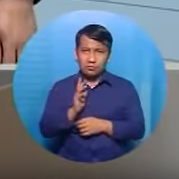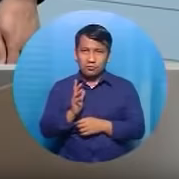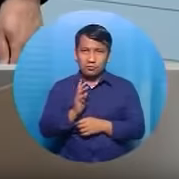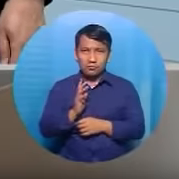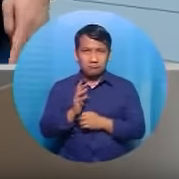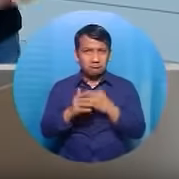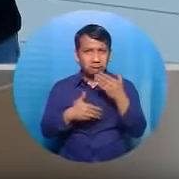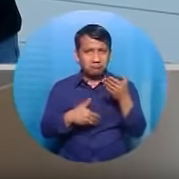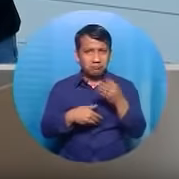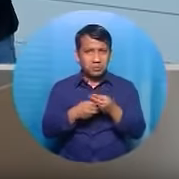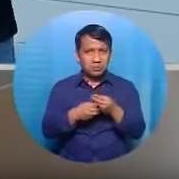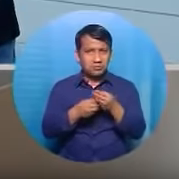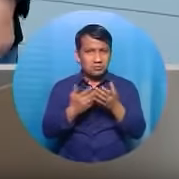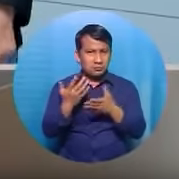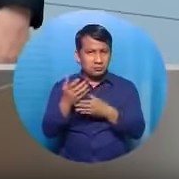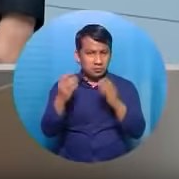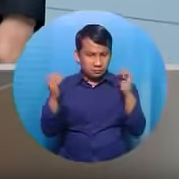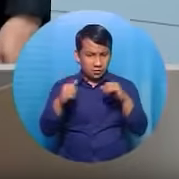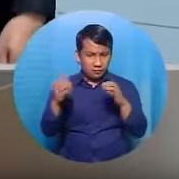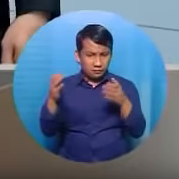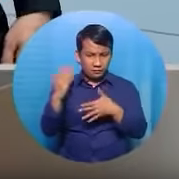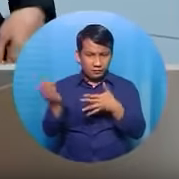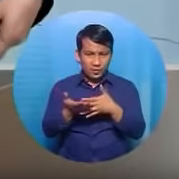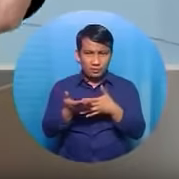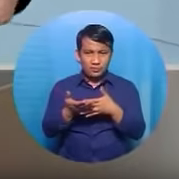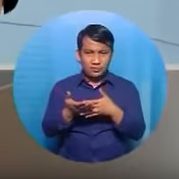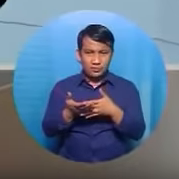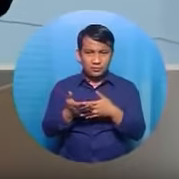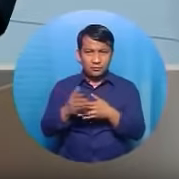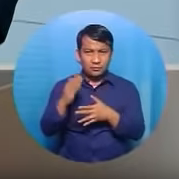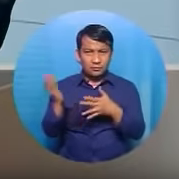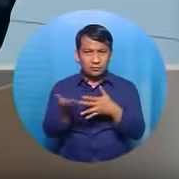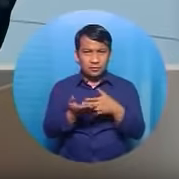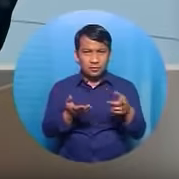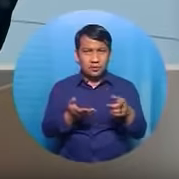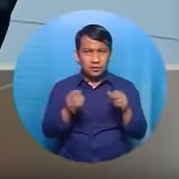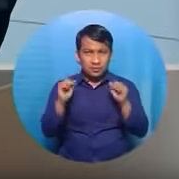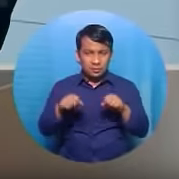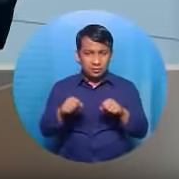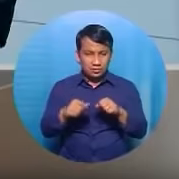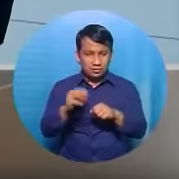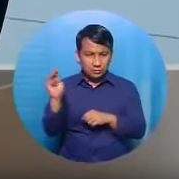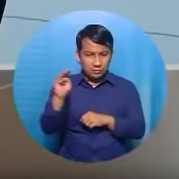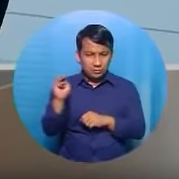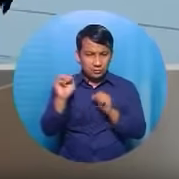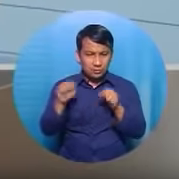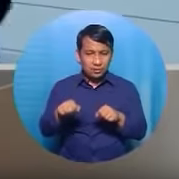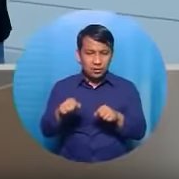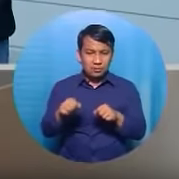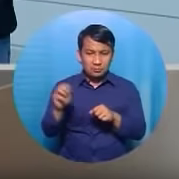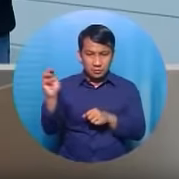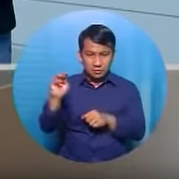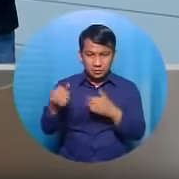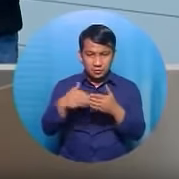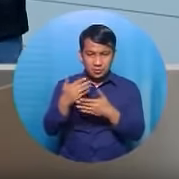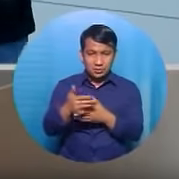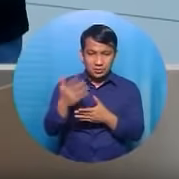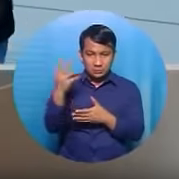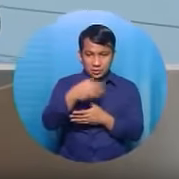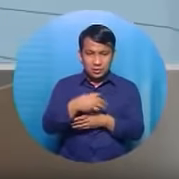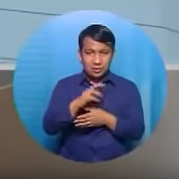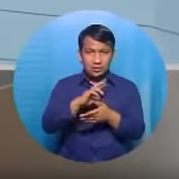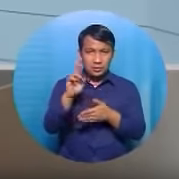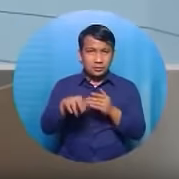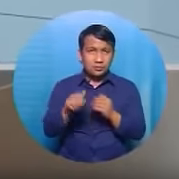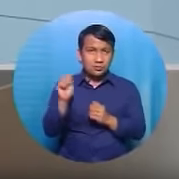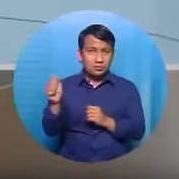pag-asa, gusto ni ma'am na demandahan talaga, edi magdemandahan na. Pero gagawin natin sa Lunes. Hopefully by Monday, meron tayong magandang resulta